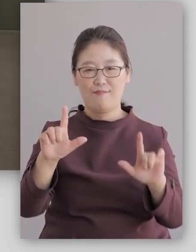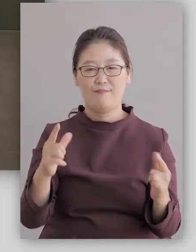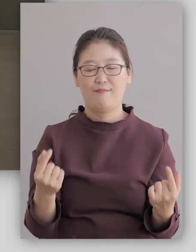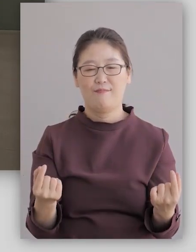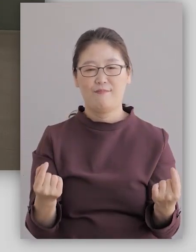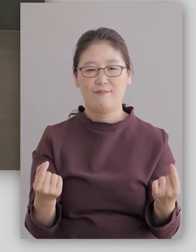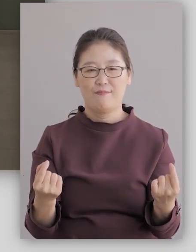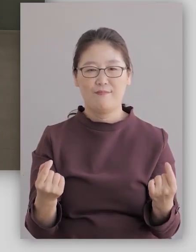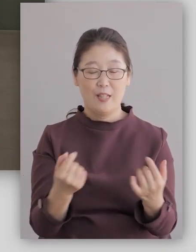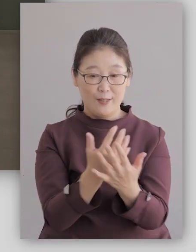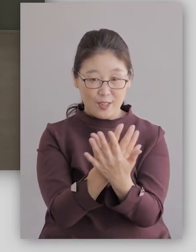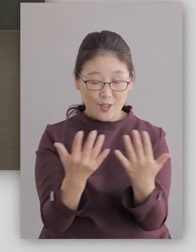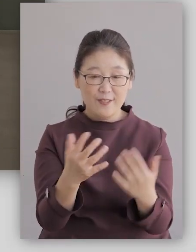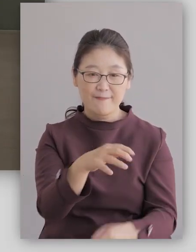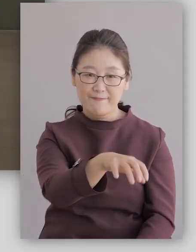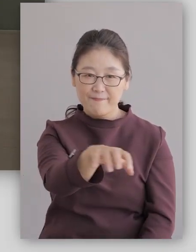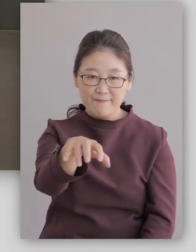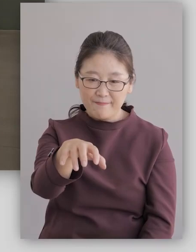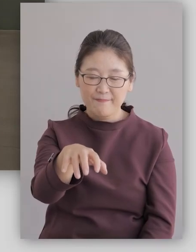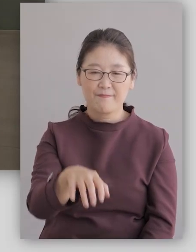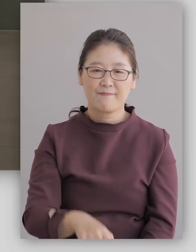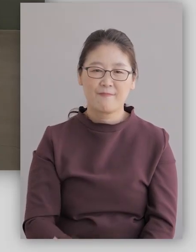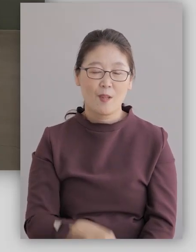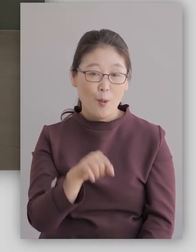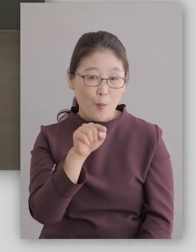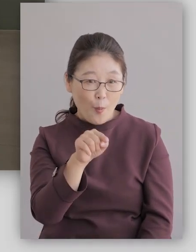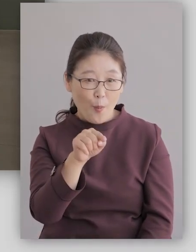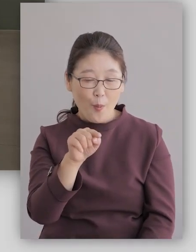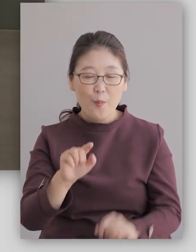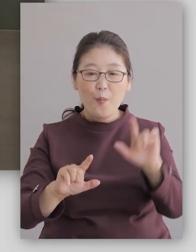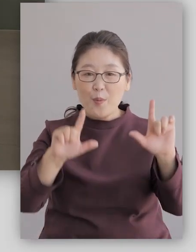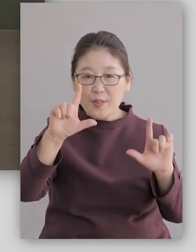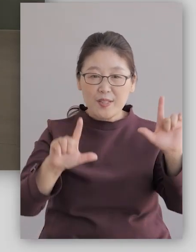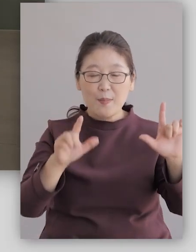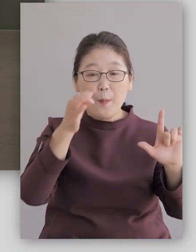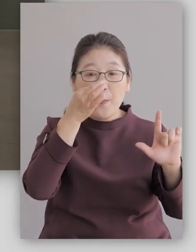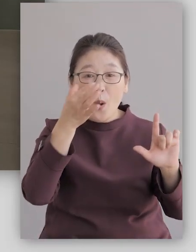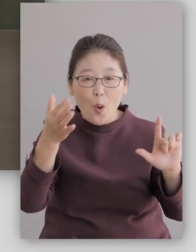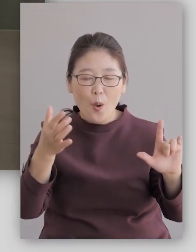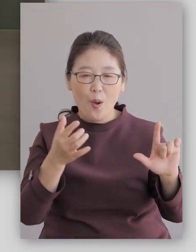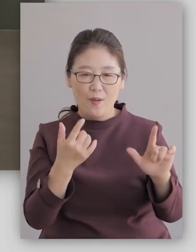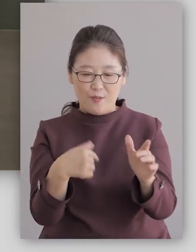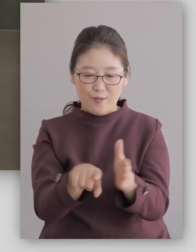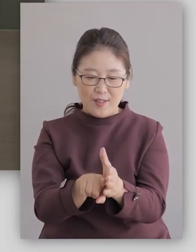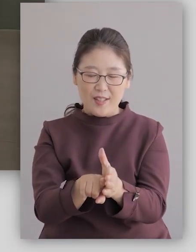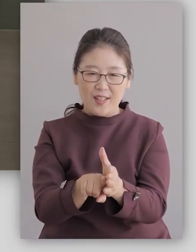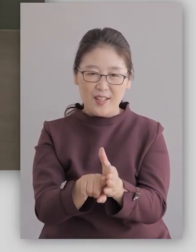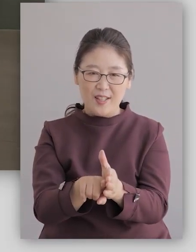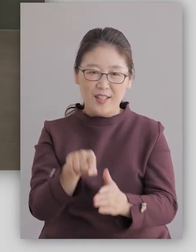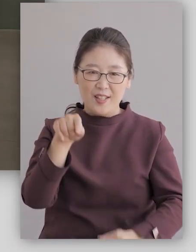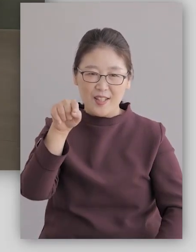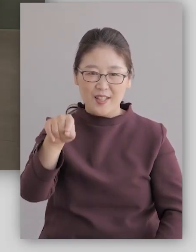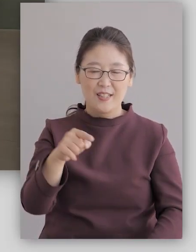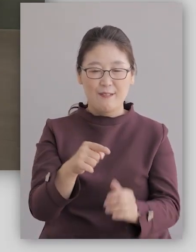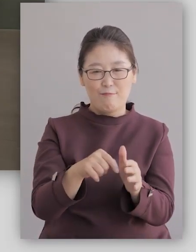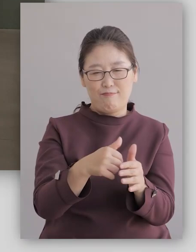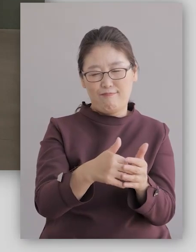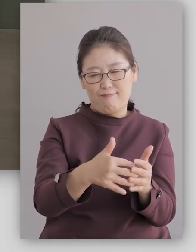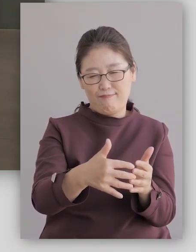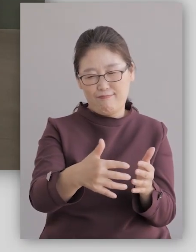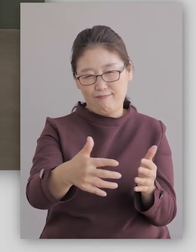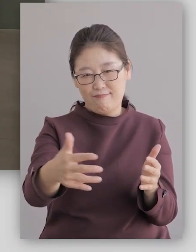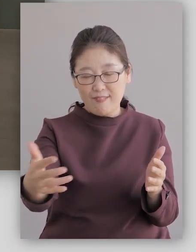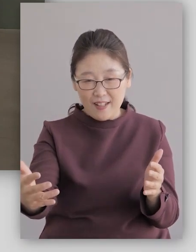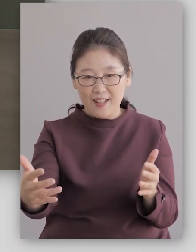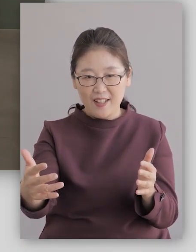싶습니다. 전시장에서는 이러한 모습을 여러분들이 상상할 수 있도록 저희가 길게 늘어뜨려서